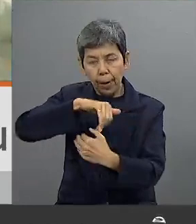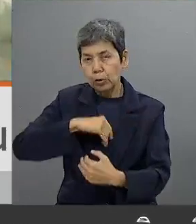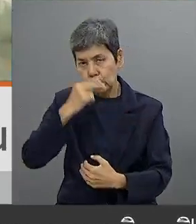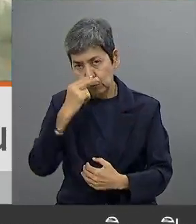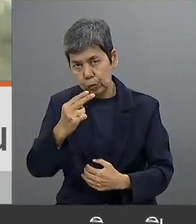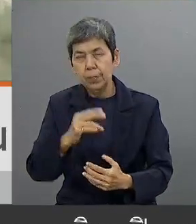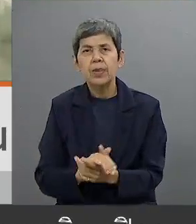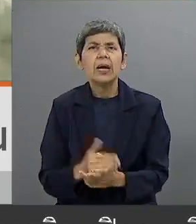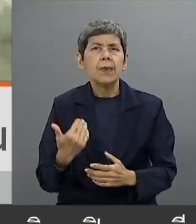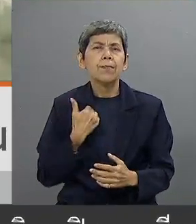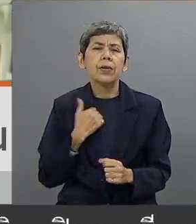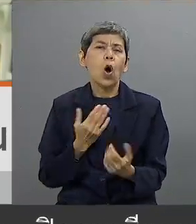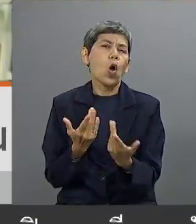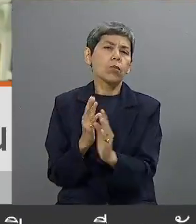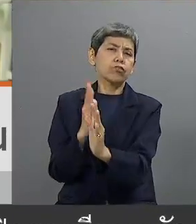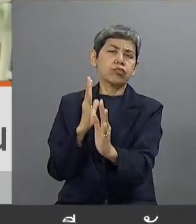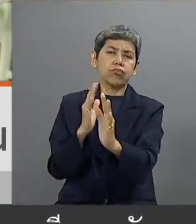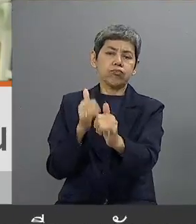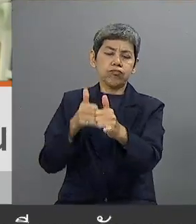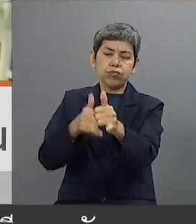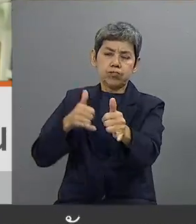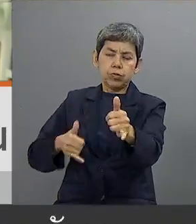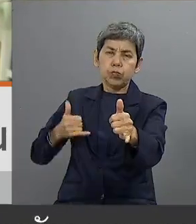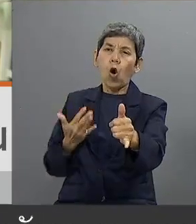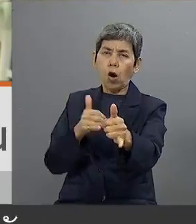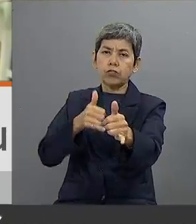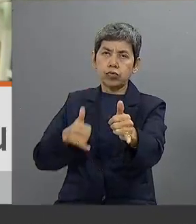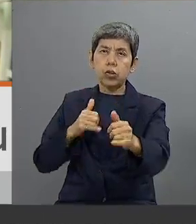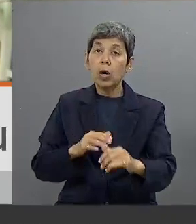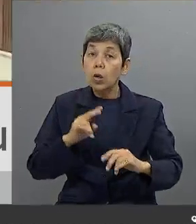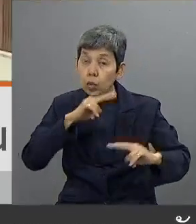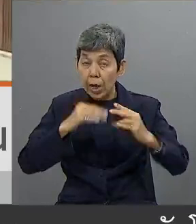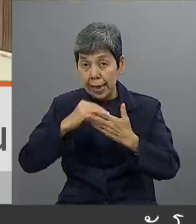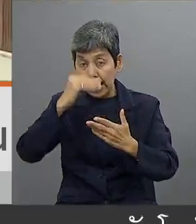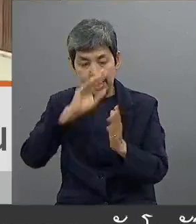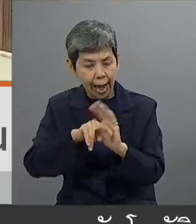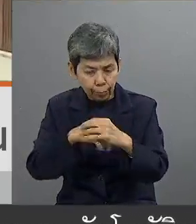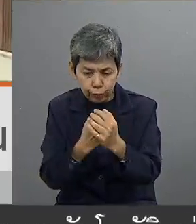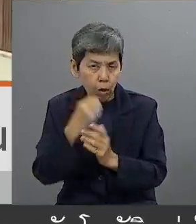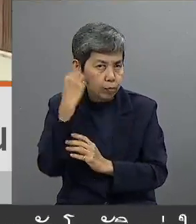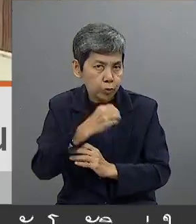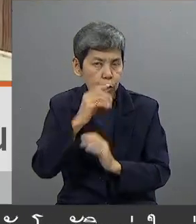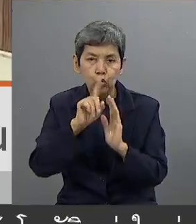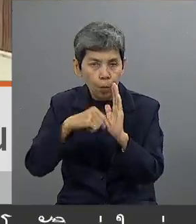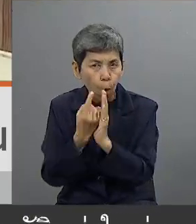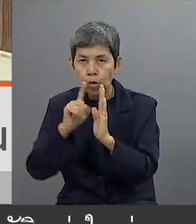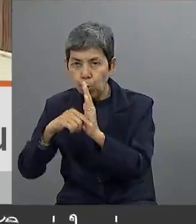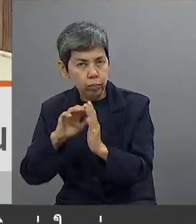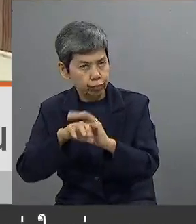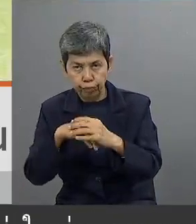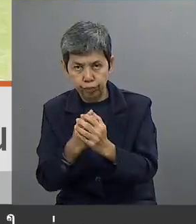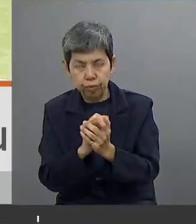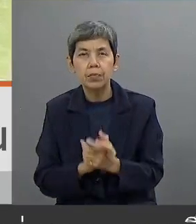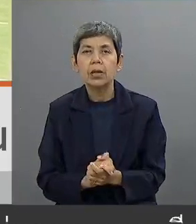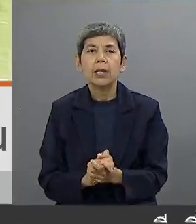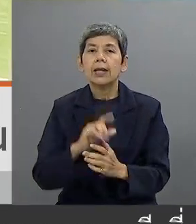การรอคิวมีการเว้นระยะห่างอย่างชัดเจนและการดูแลให้นักเรียนล้างมือเป็นประจำทุกชั่วโมงค่ะซึ่งในวันที่